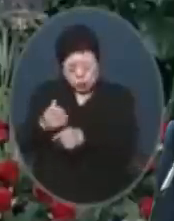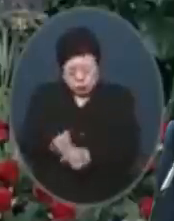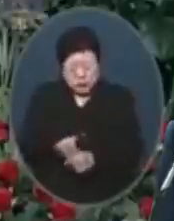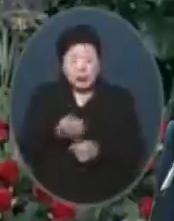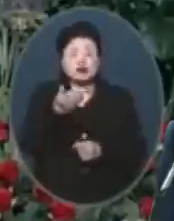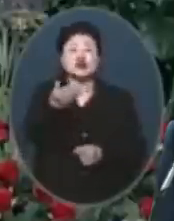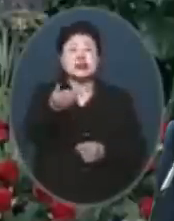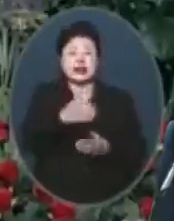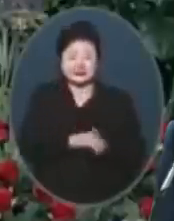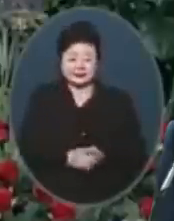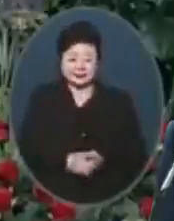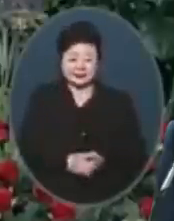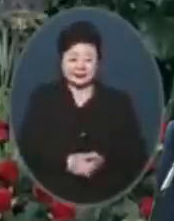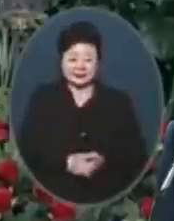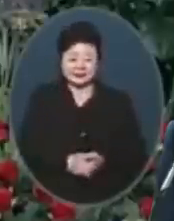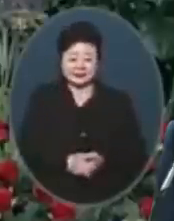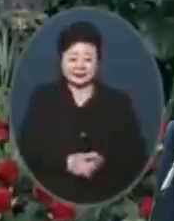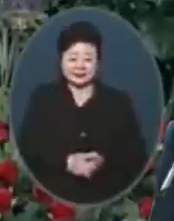붙들어주겠다는 것입니다.